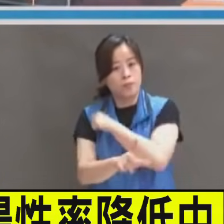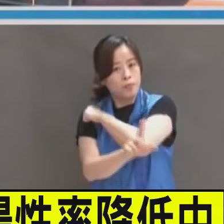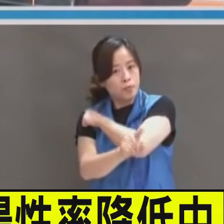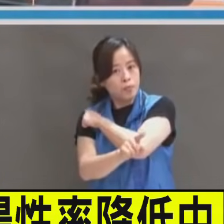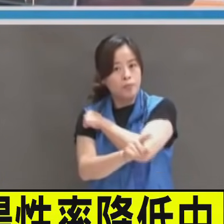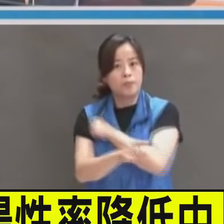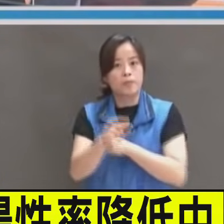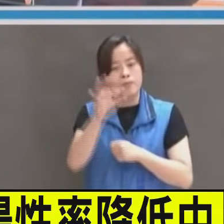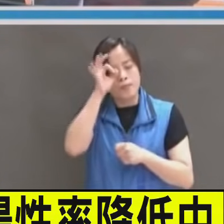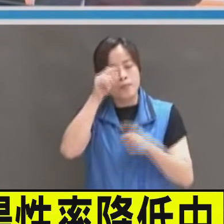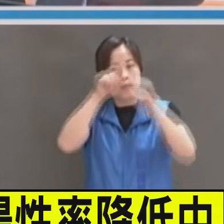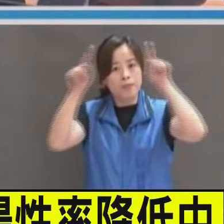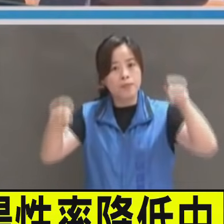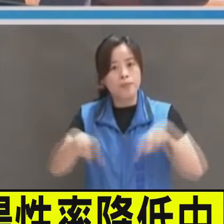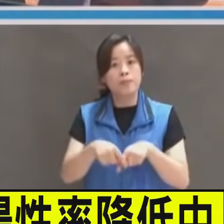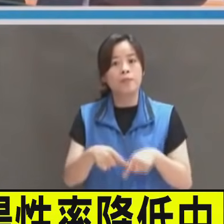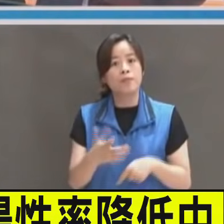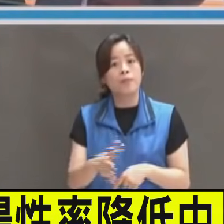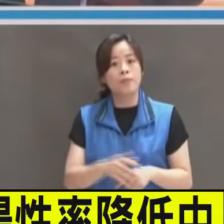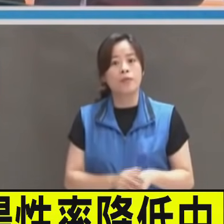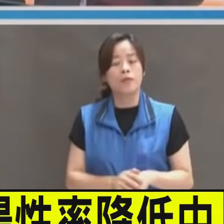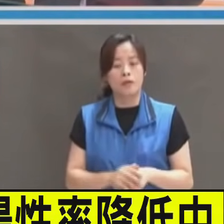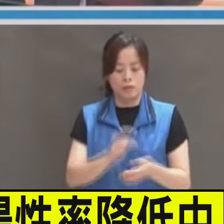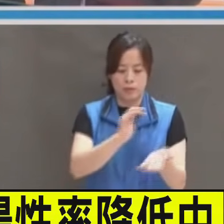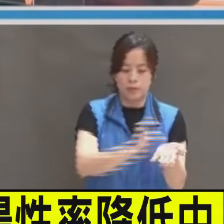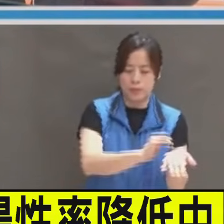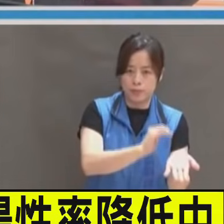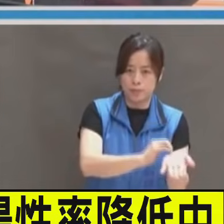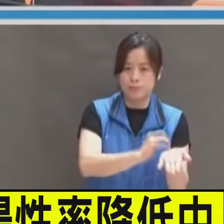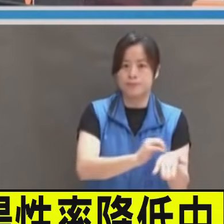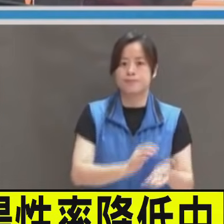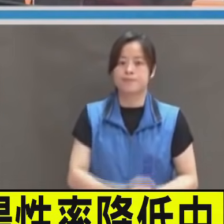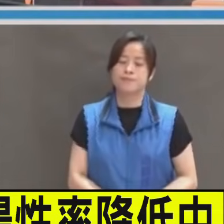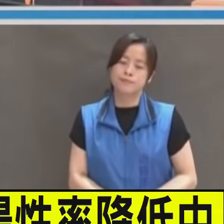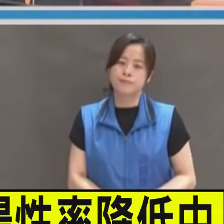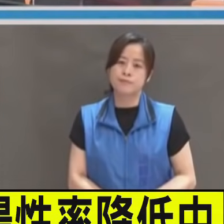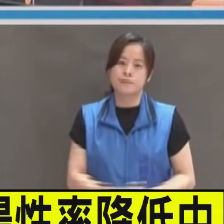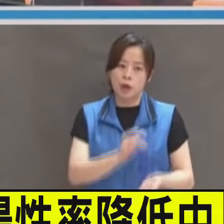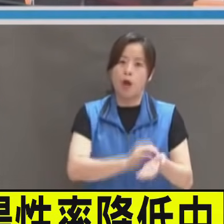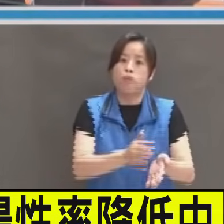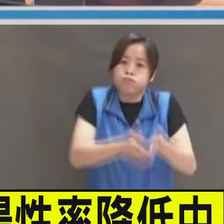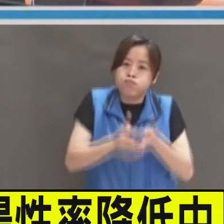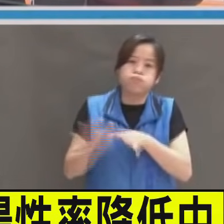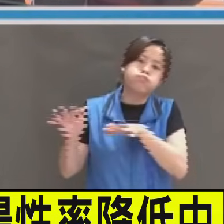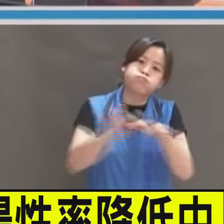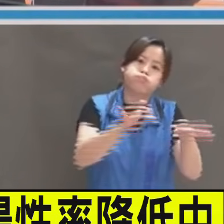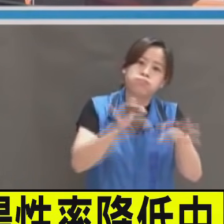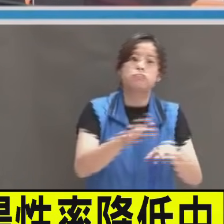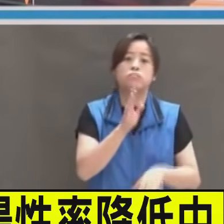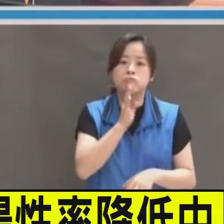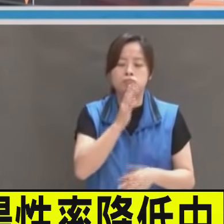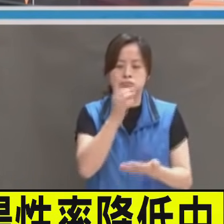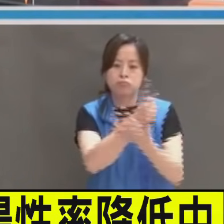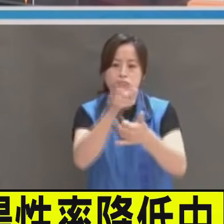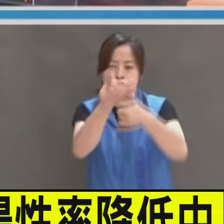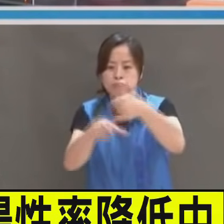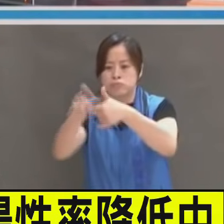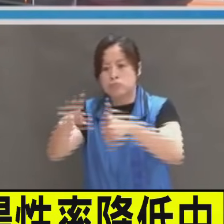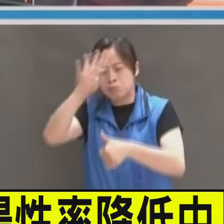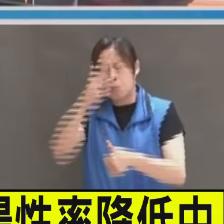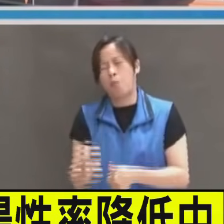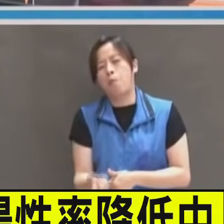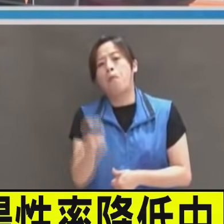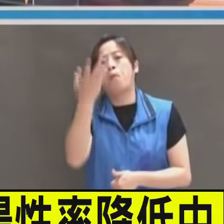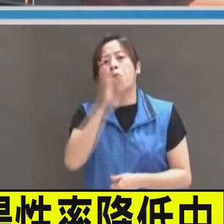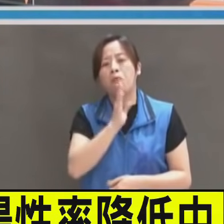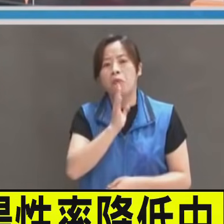评估5月14号到5月26号，新北市2258位个案的照护需求，经过我们模式的推估，各